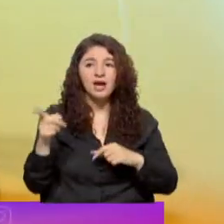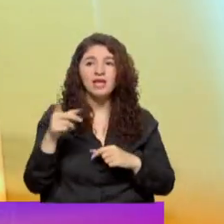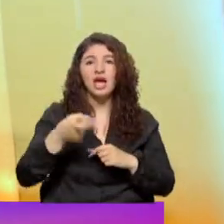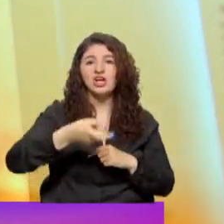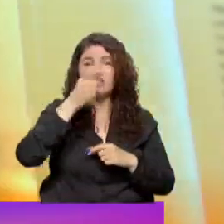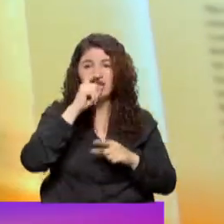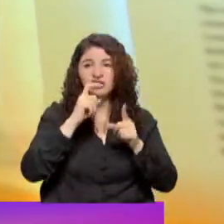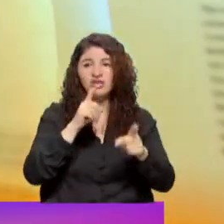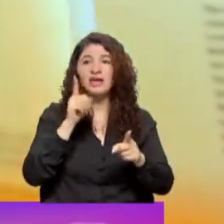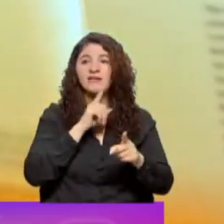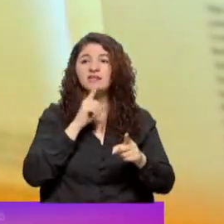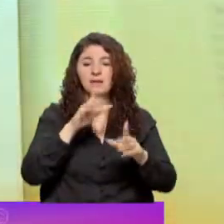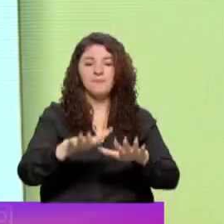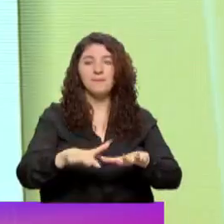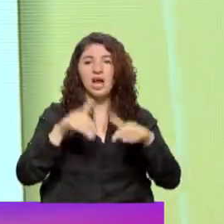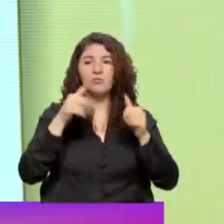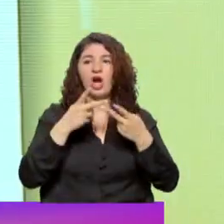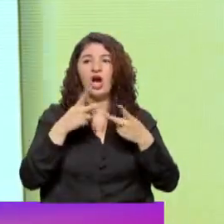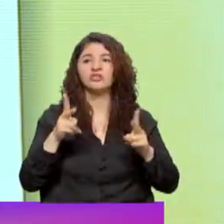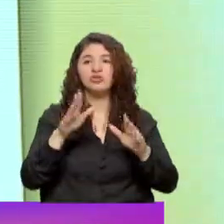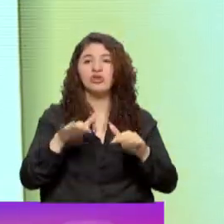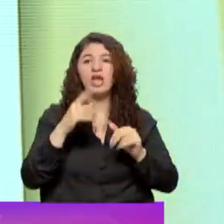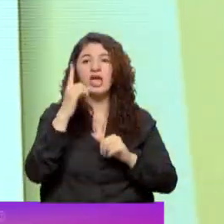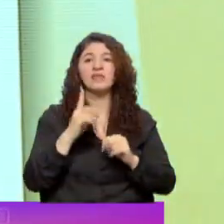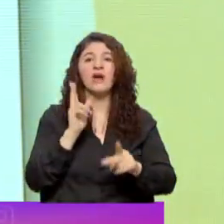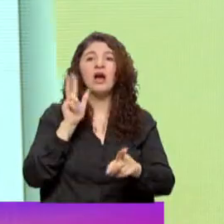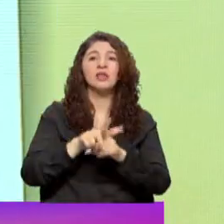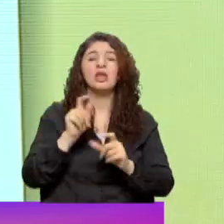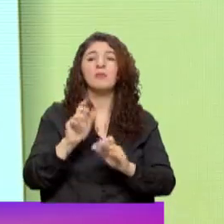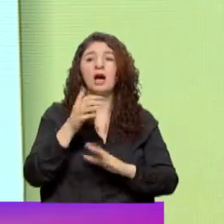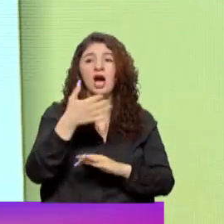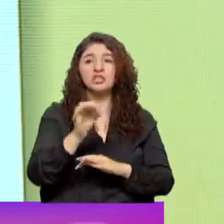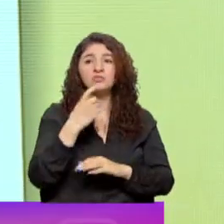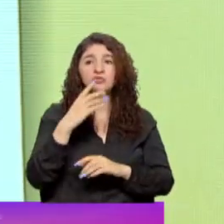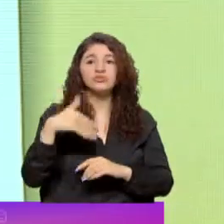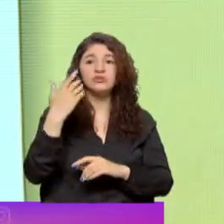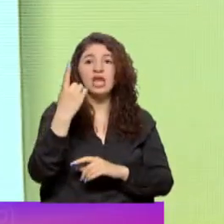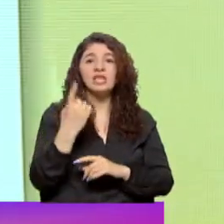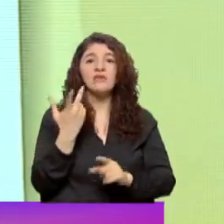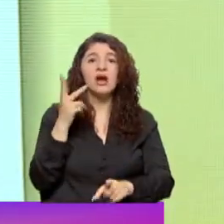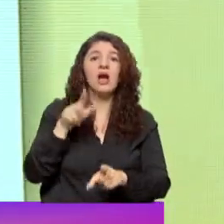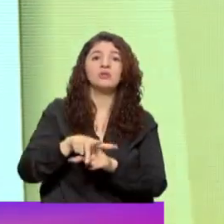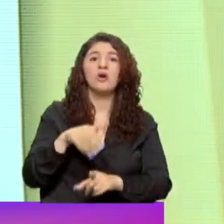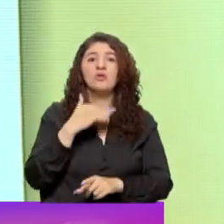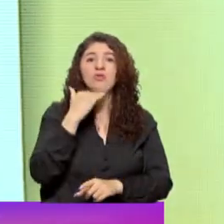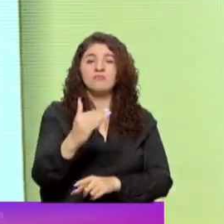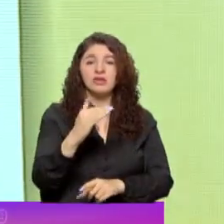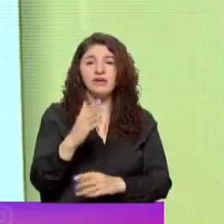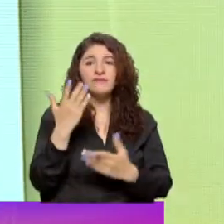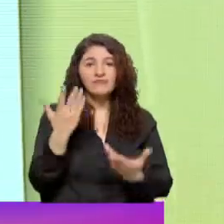kraliçe İngiltere parlamentosunun açılış töreninde ilk defa katılamadı altmış yıl sonra ilk defa katılamadı